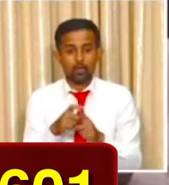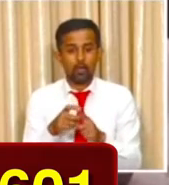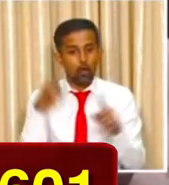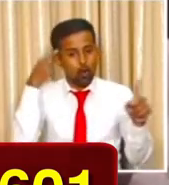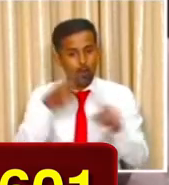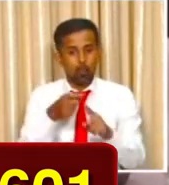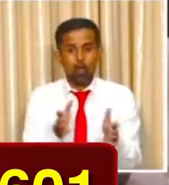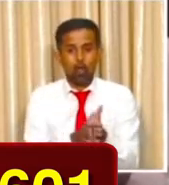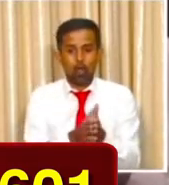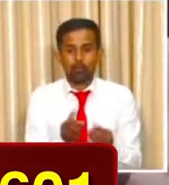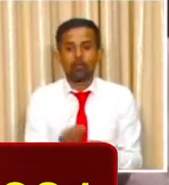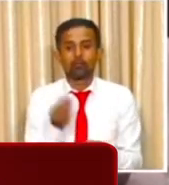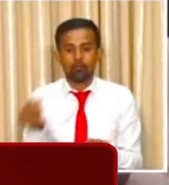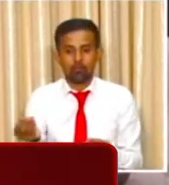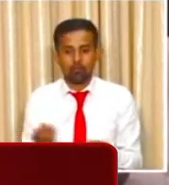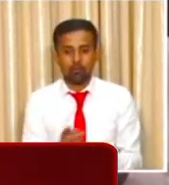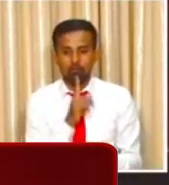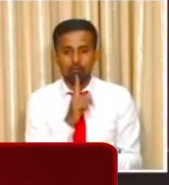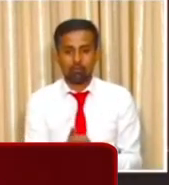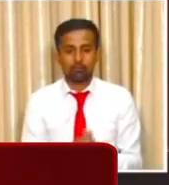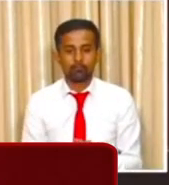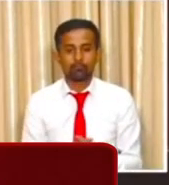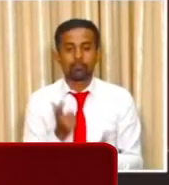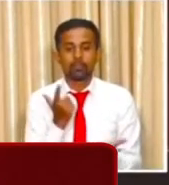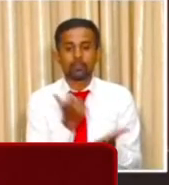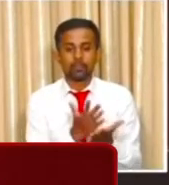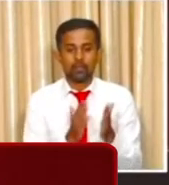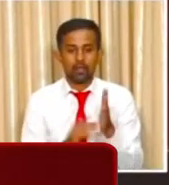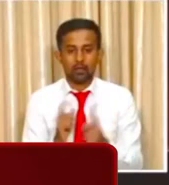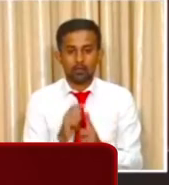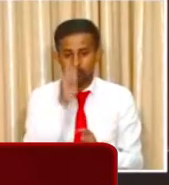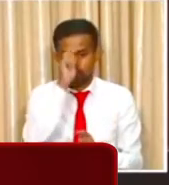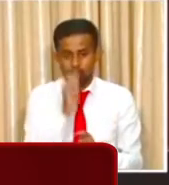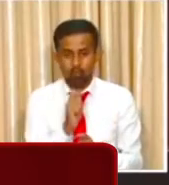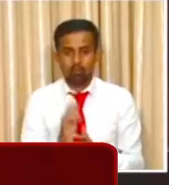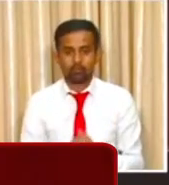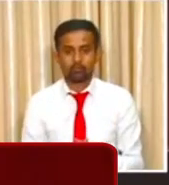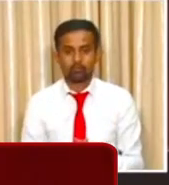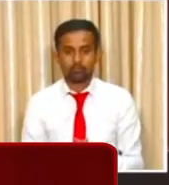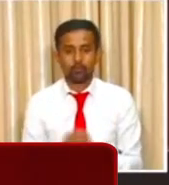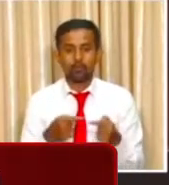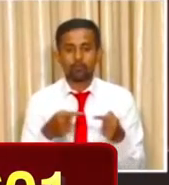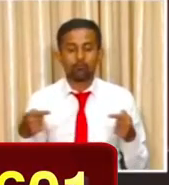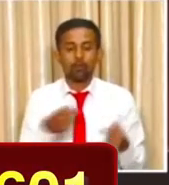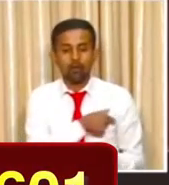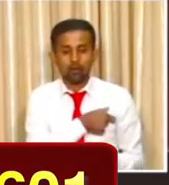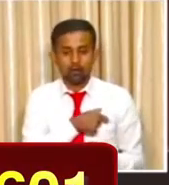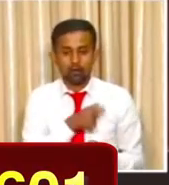दीक्षण कारस्वात यमुकलित्याय मम योजना करमी इवरा मातितुमा ओ इंट्रक्शन आगे